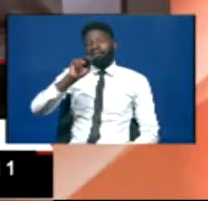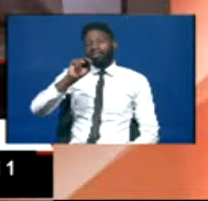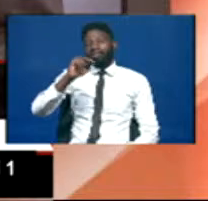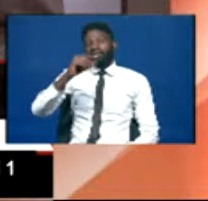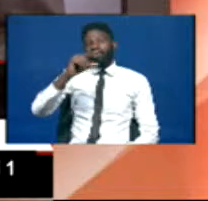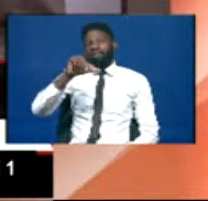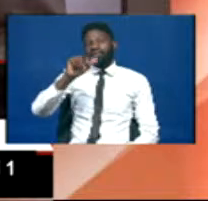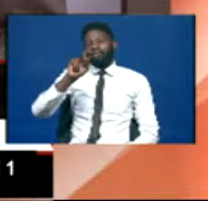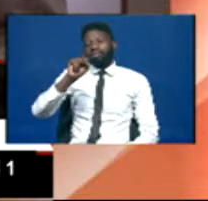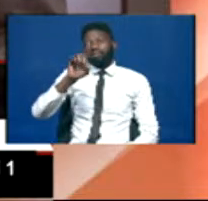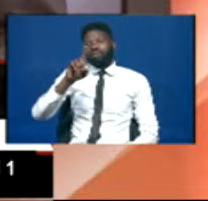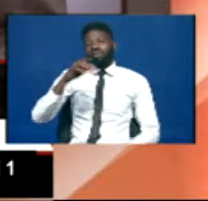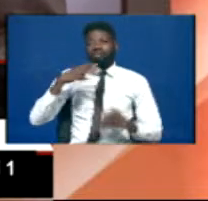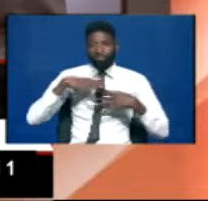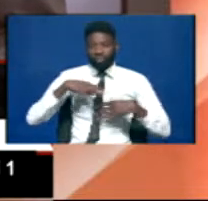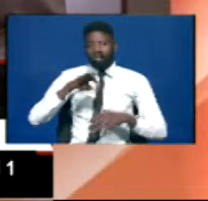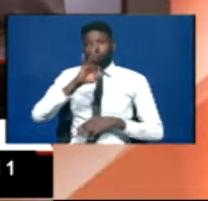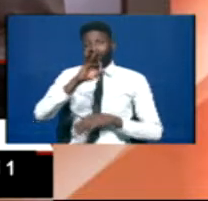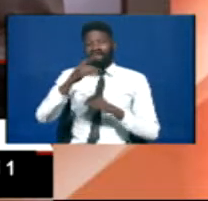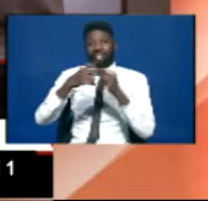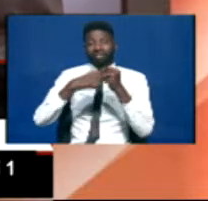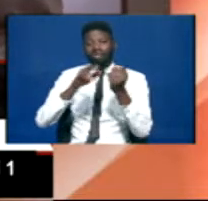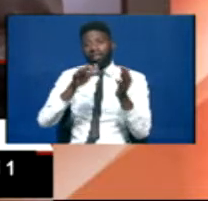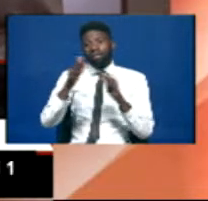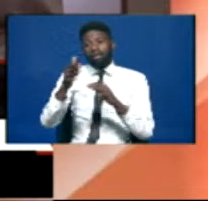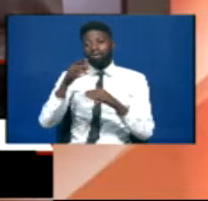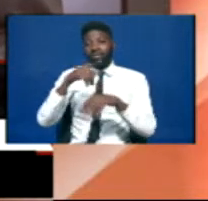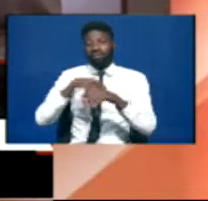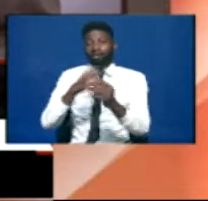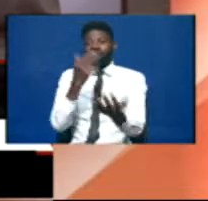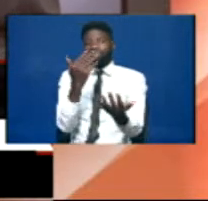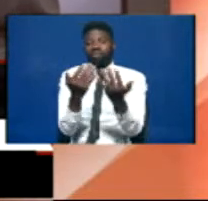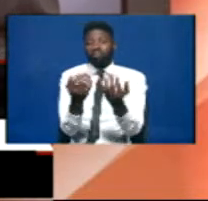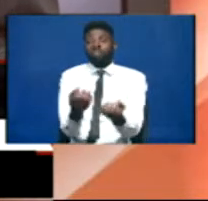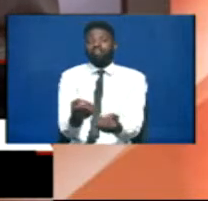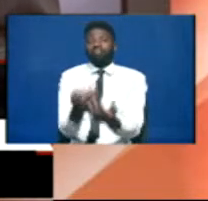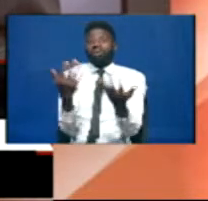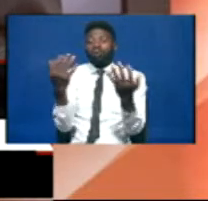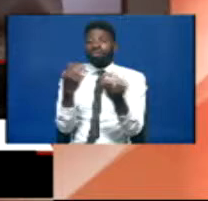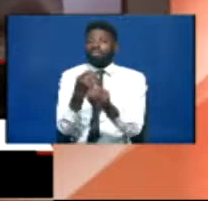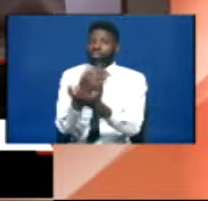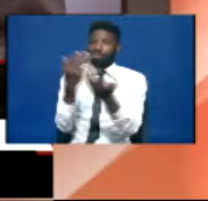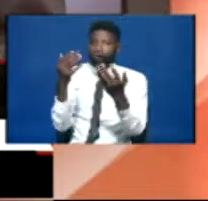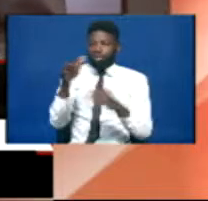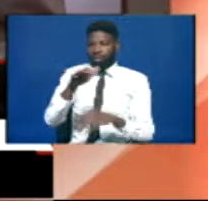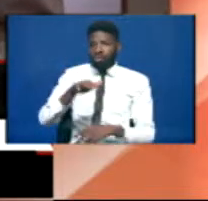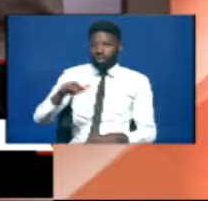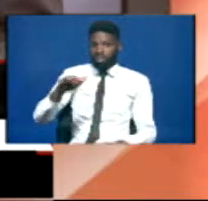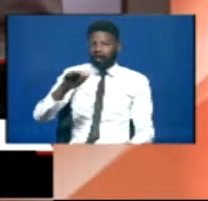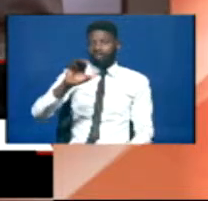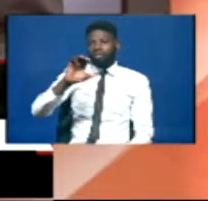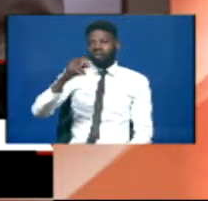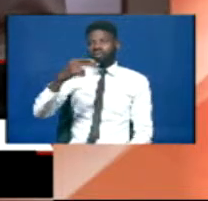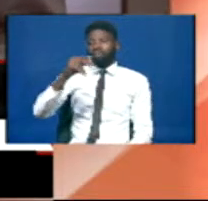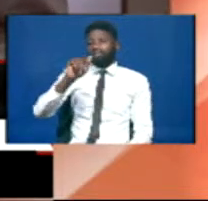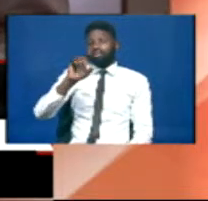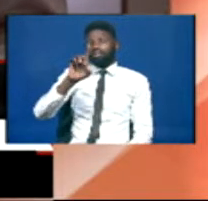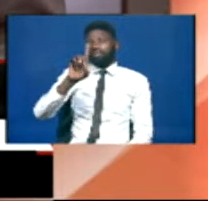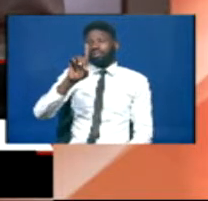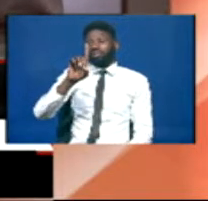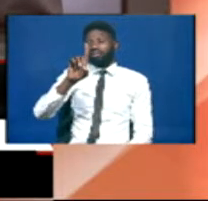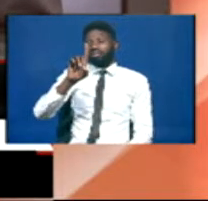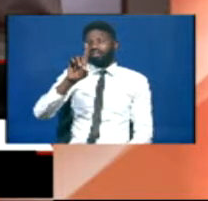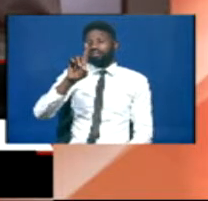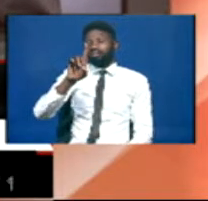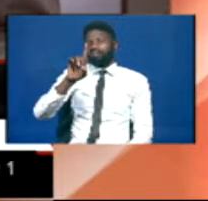baada ya moto kuzuka na milipuko kutokea kwenye gala la makasha katika eneo la Chattogram nchini Bangladesh, umbali